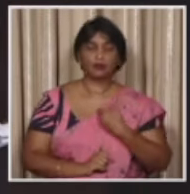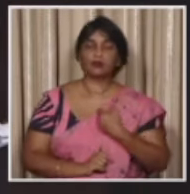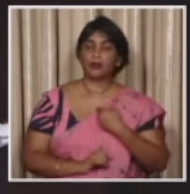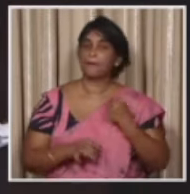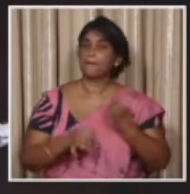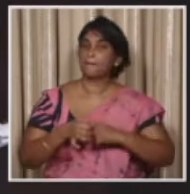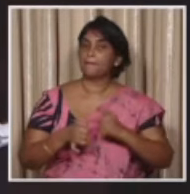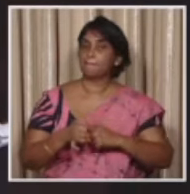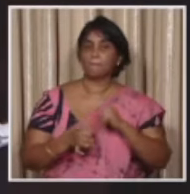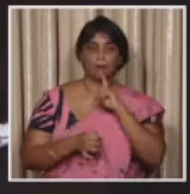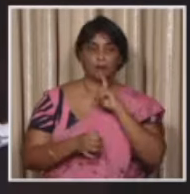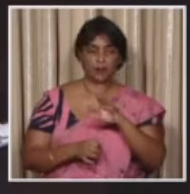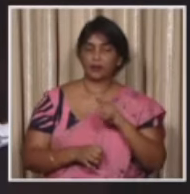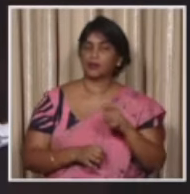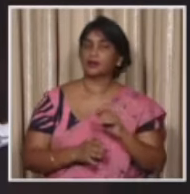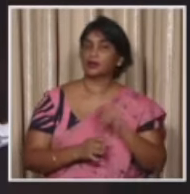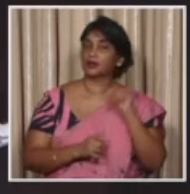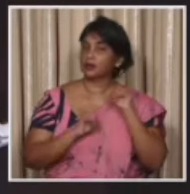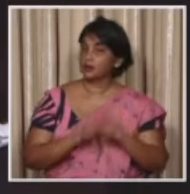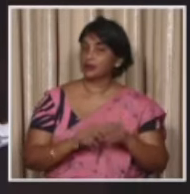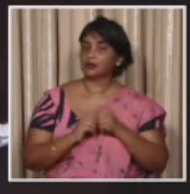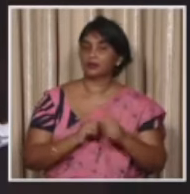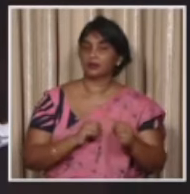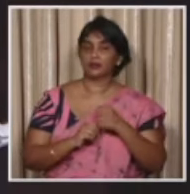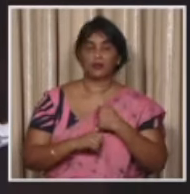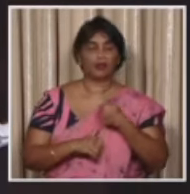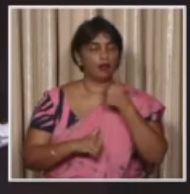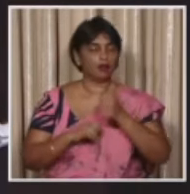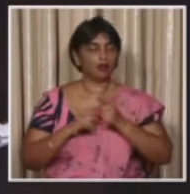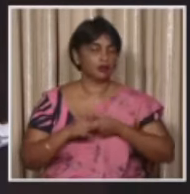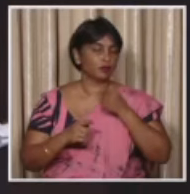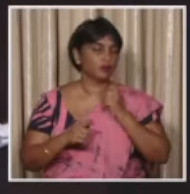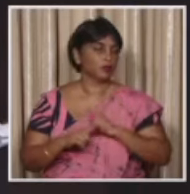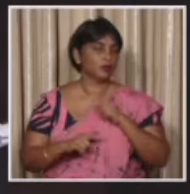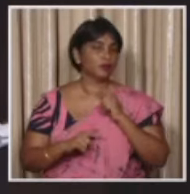ප්‍රශ්න කරන්නට ඕන. ඒකම කදිම නිදසුනක්